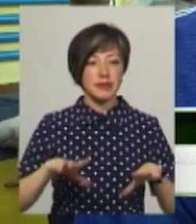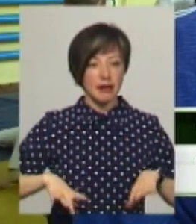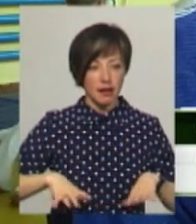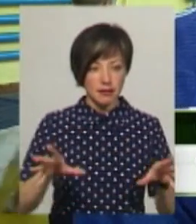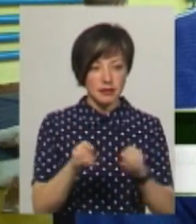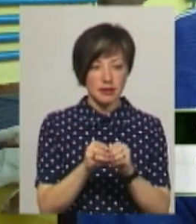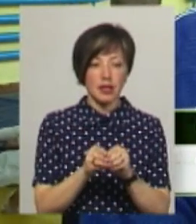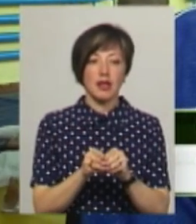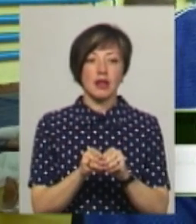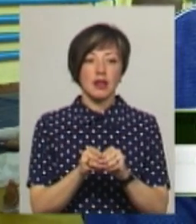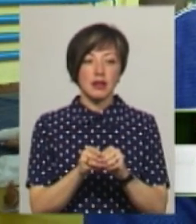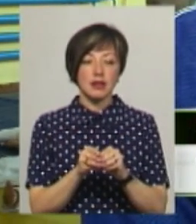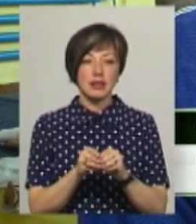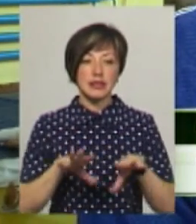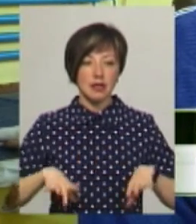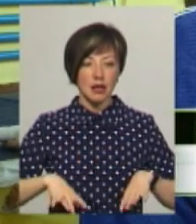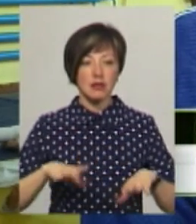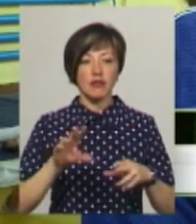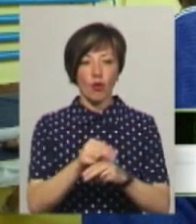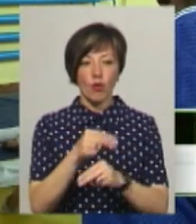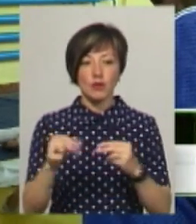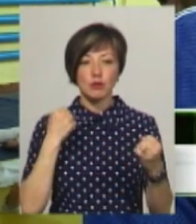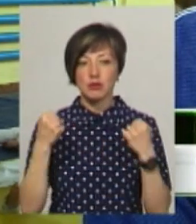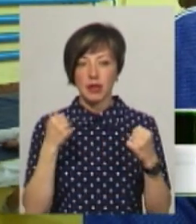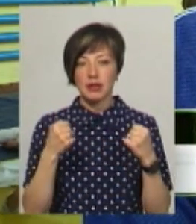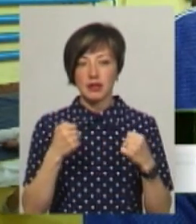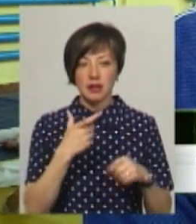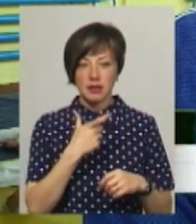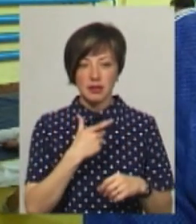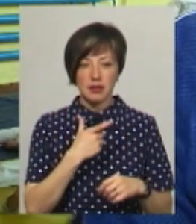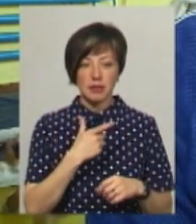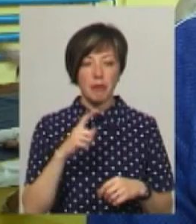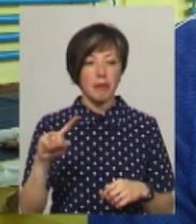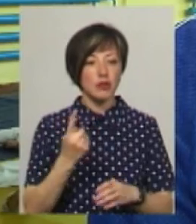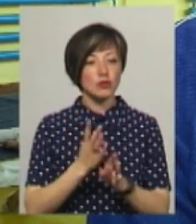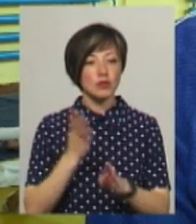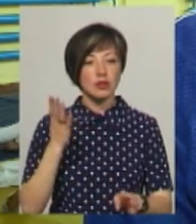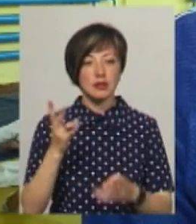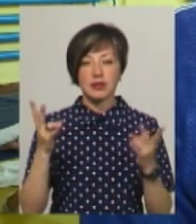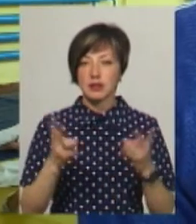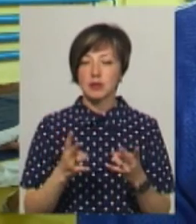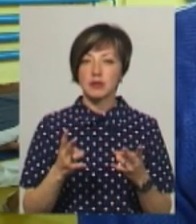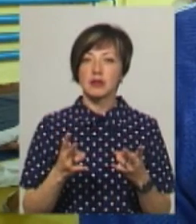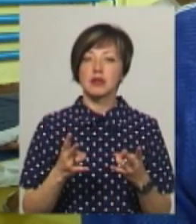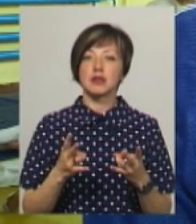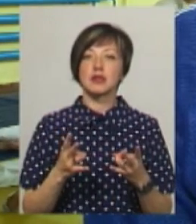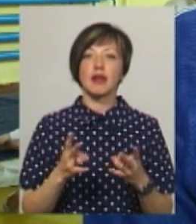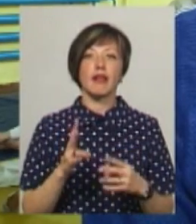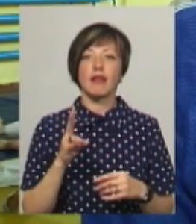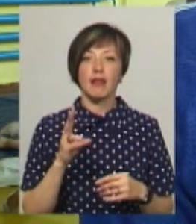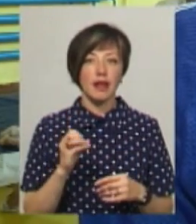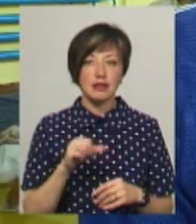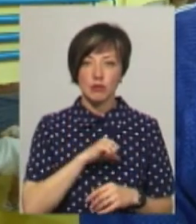що з тренера він виховує спортсменів як саму, перш за все, він виховує спортсмені не як